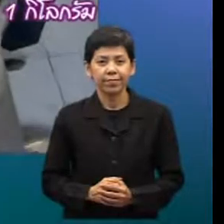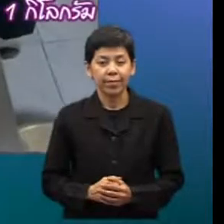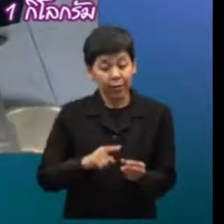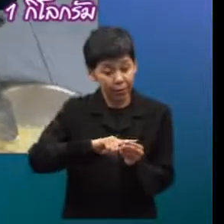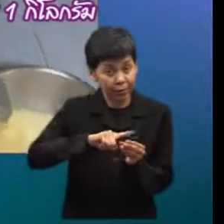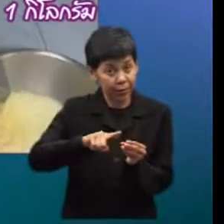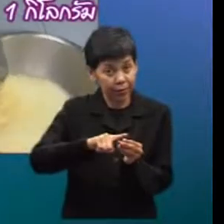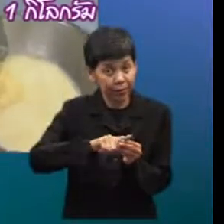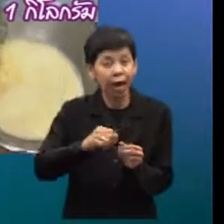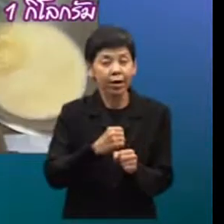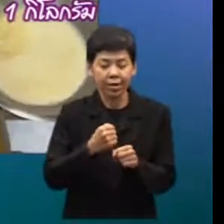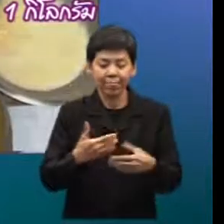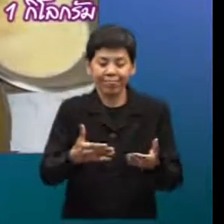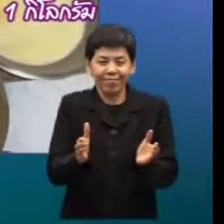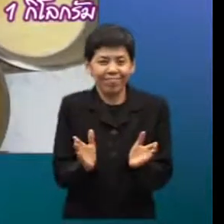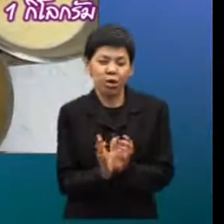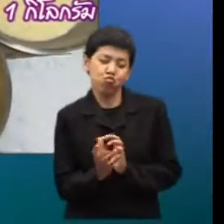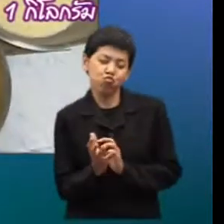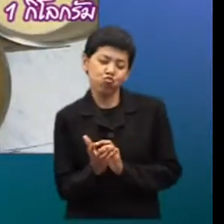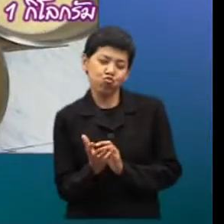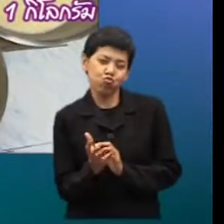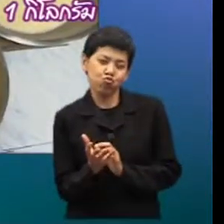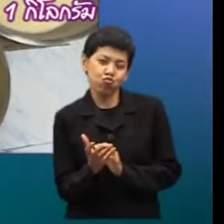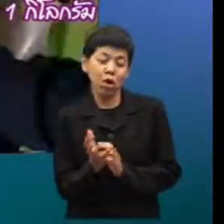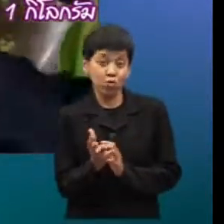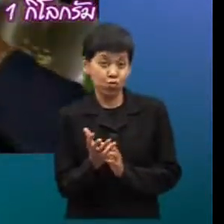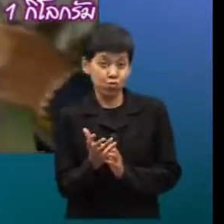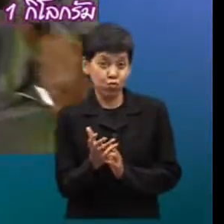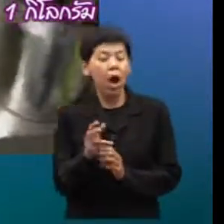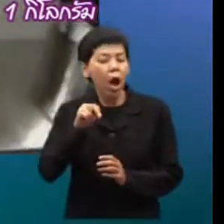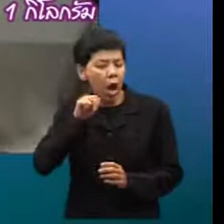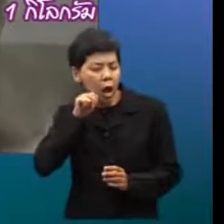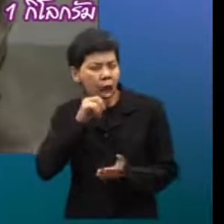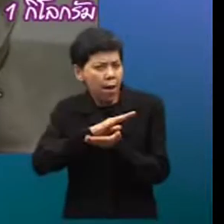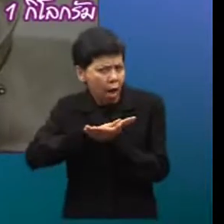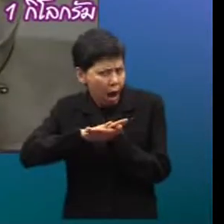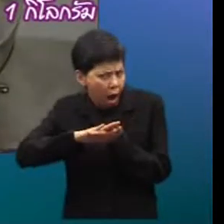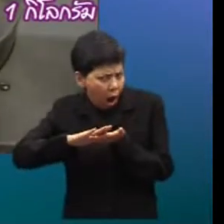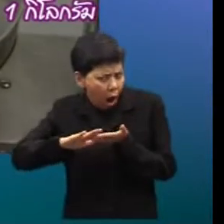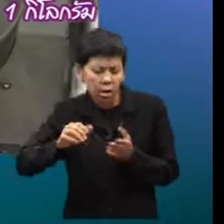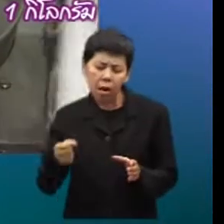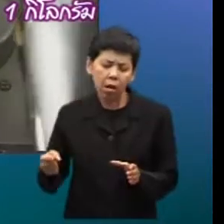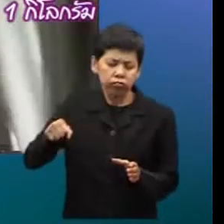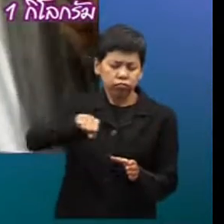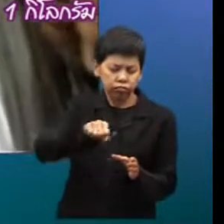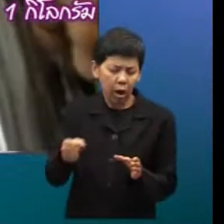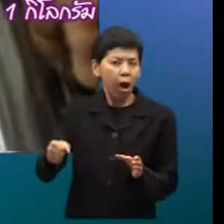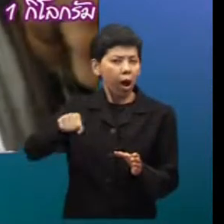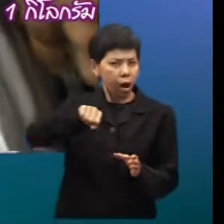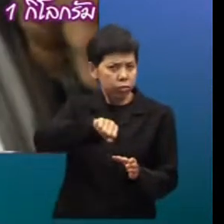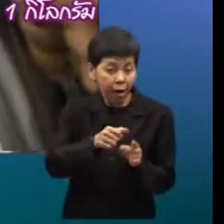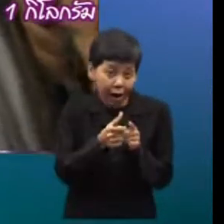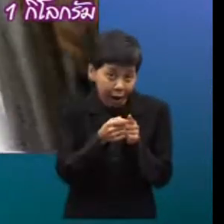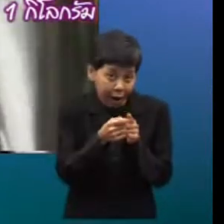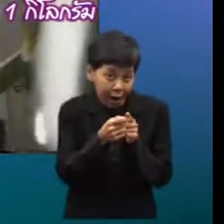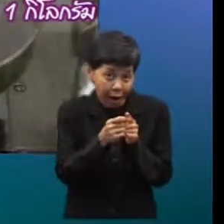แล้วนำเอาเมล็ดข้าวโพดไปเข้าเครื่องปั่นโดยระหว่างที่ปั่นก็ให้เติมน้ำสะอาดลงไปในอัตราส่วนข้